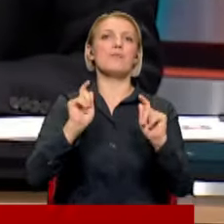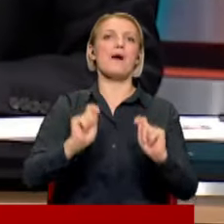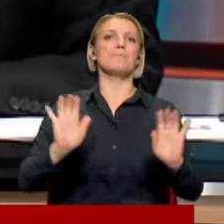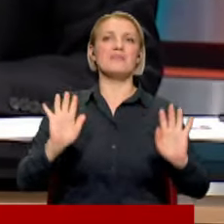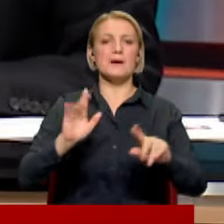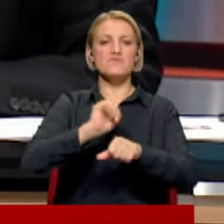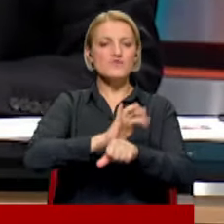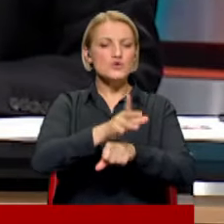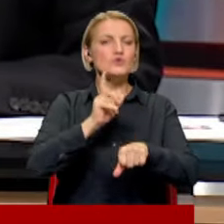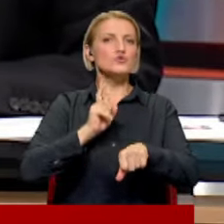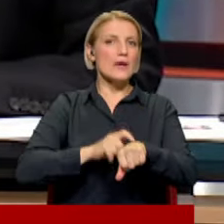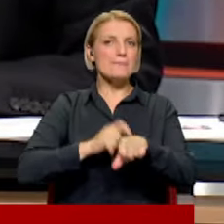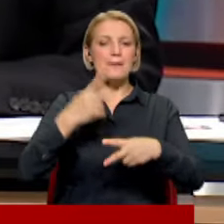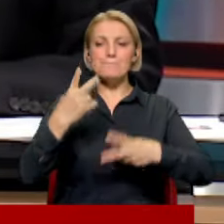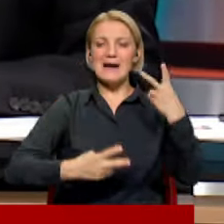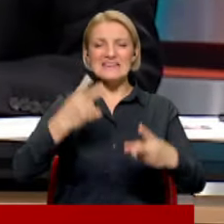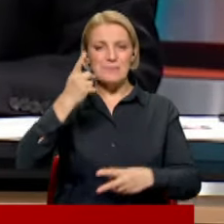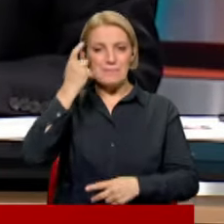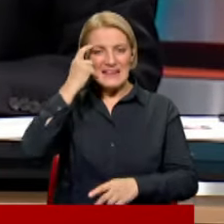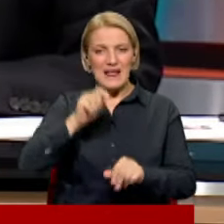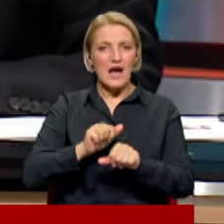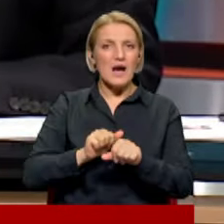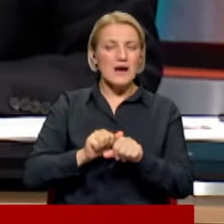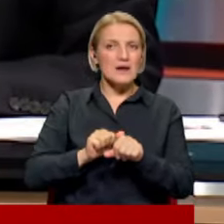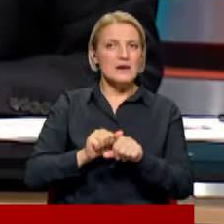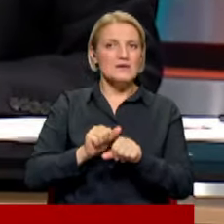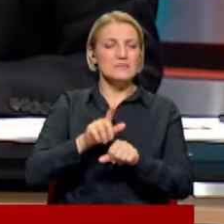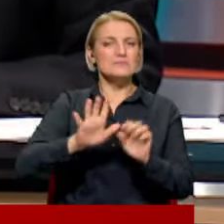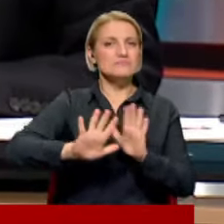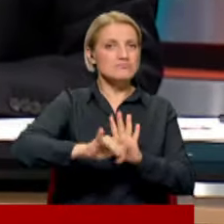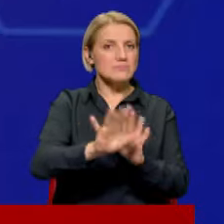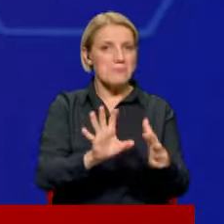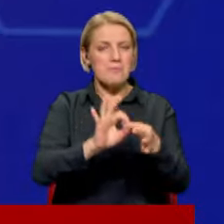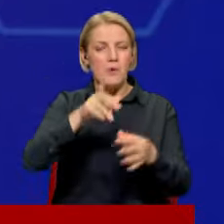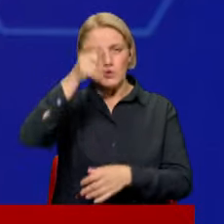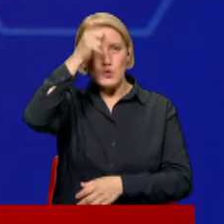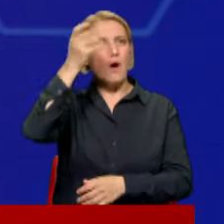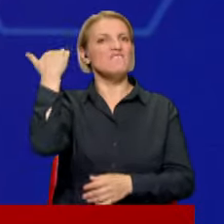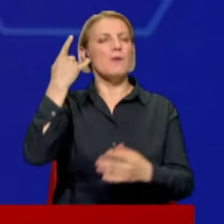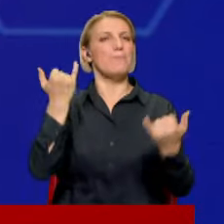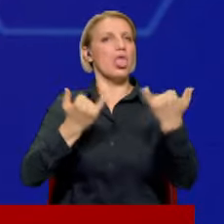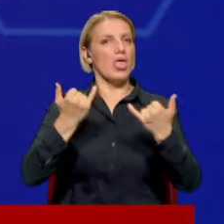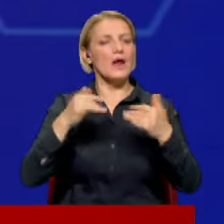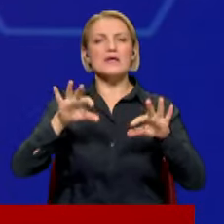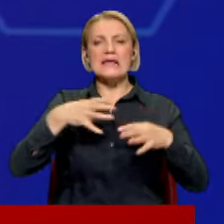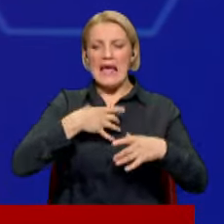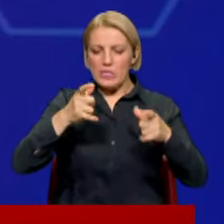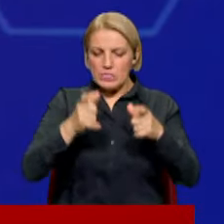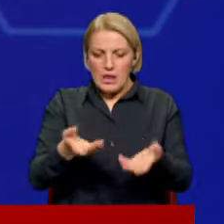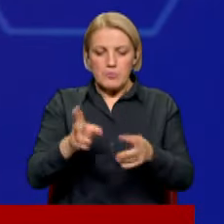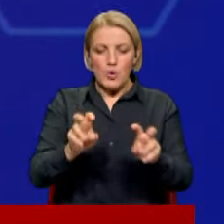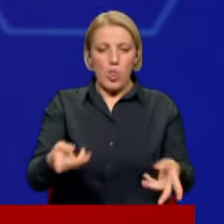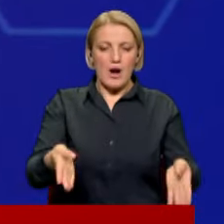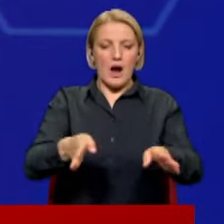pandemi döneminde bazı bilgilerin sızdığı ile ilgili o günün Türkiye'si tartıştı ve kendi mecrasında da